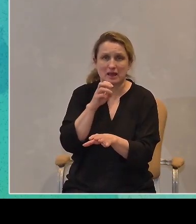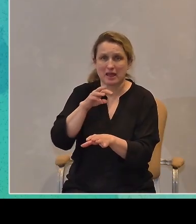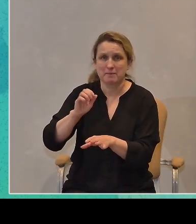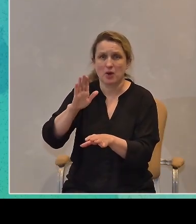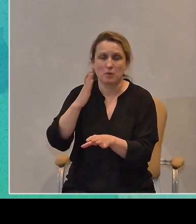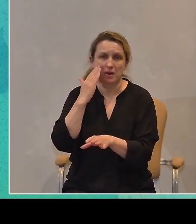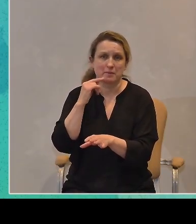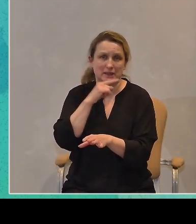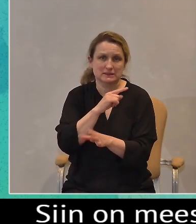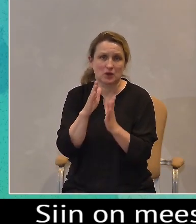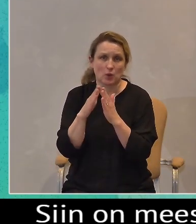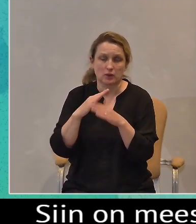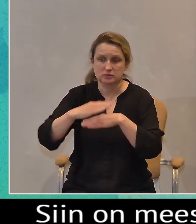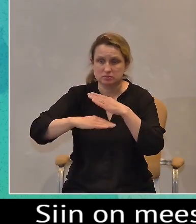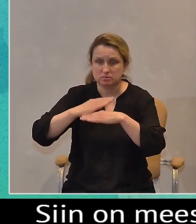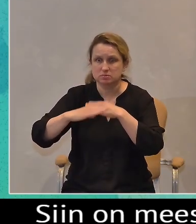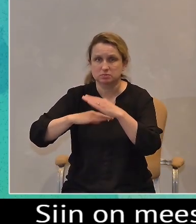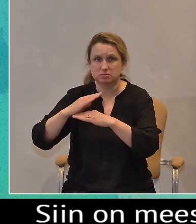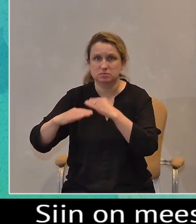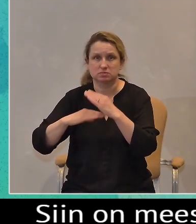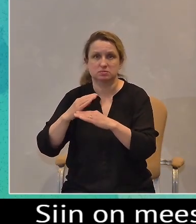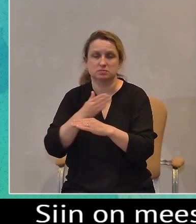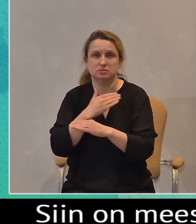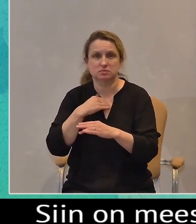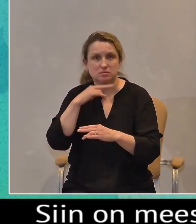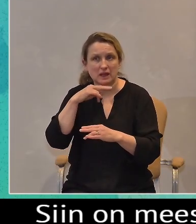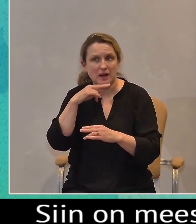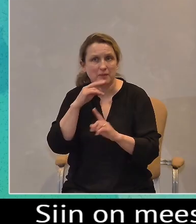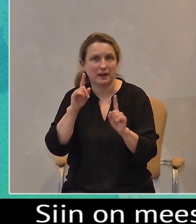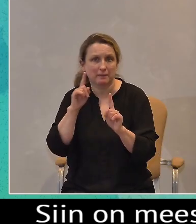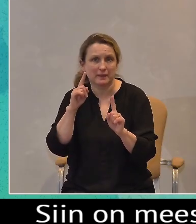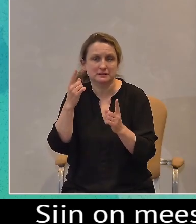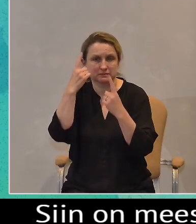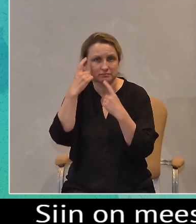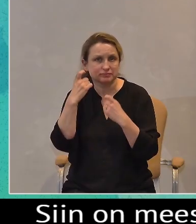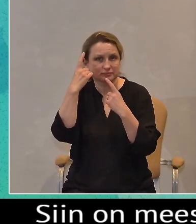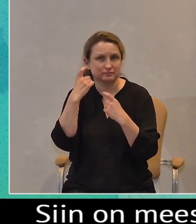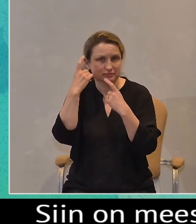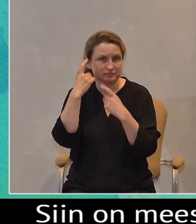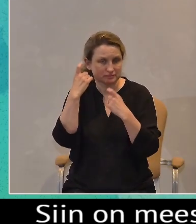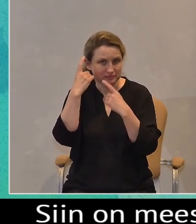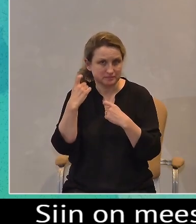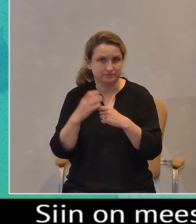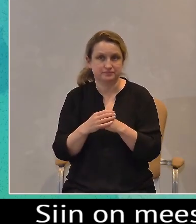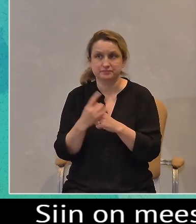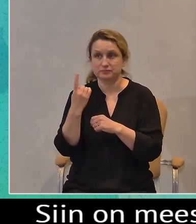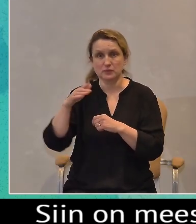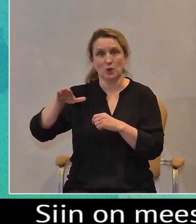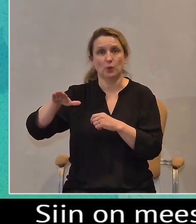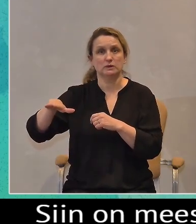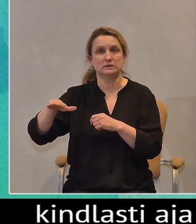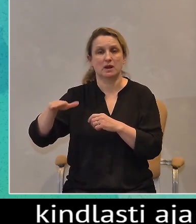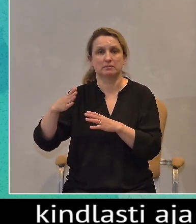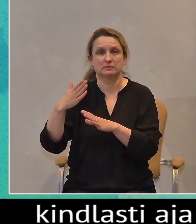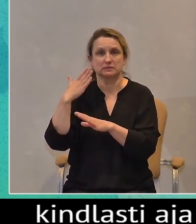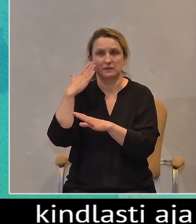kodus seavad ja annavad ka meile oma tähelepanekult. Siis üks epidermolüüsiga lapsevanem